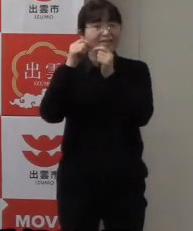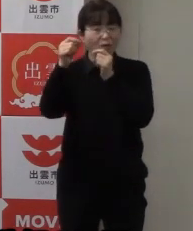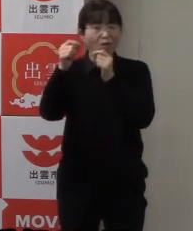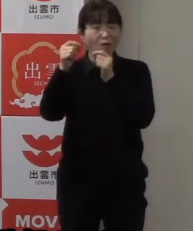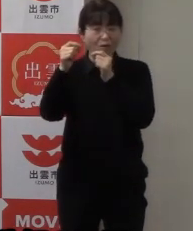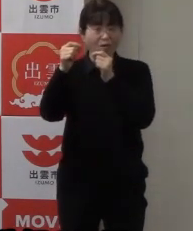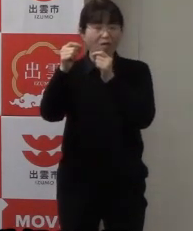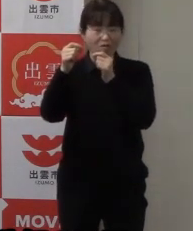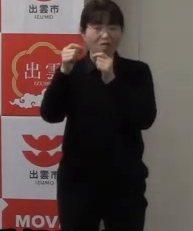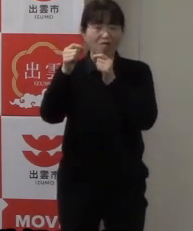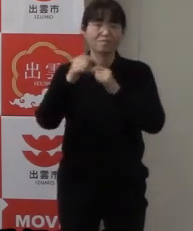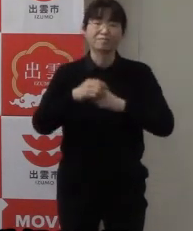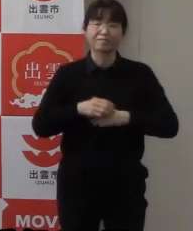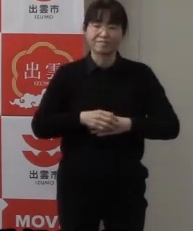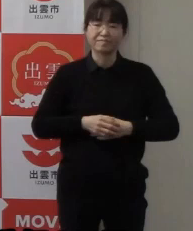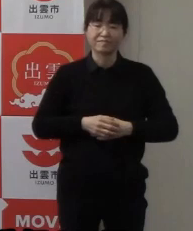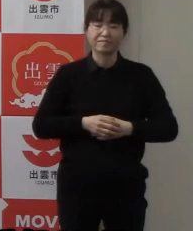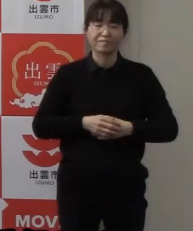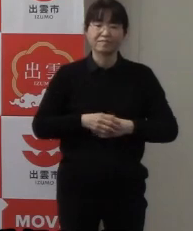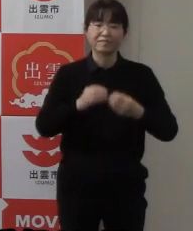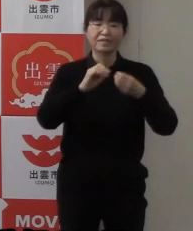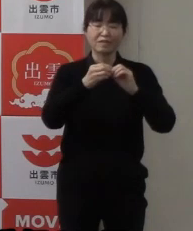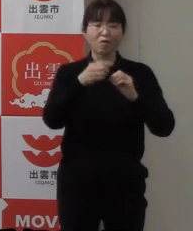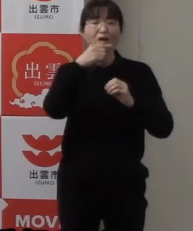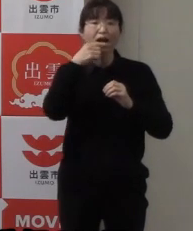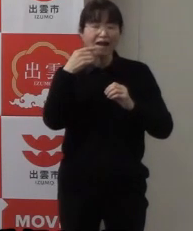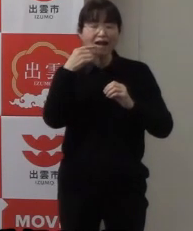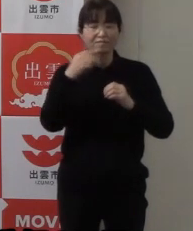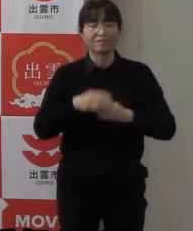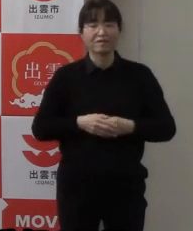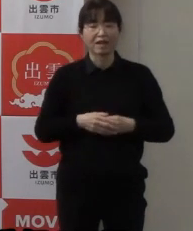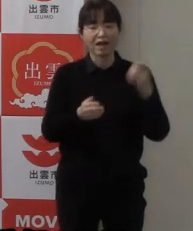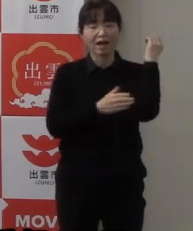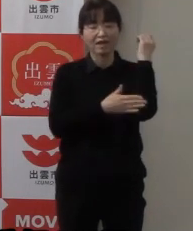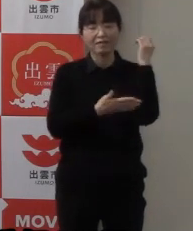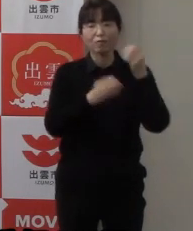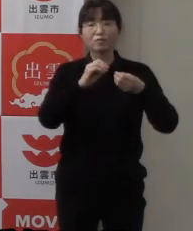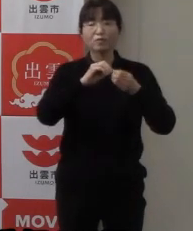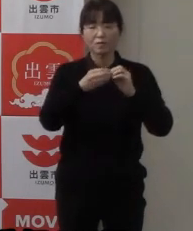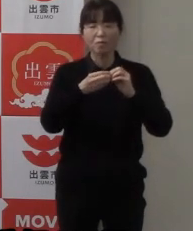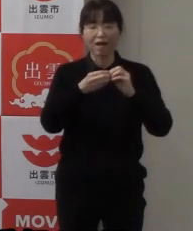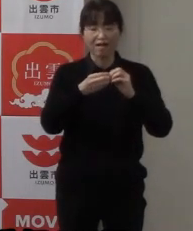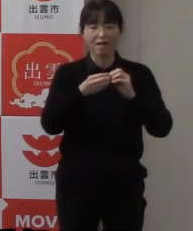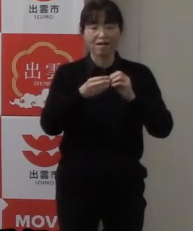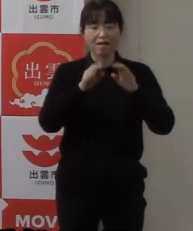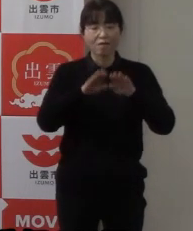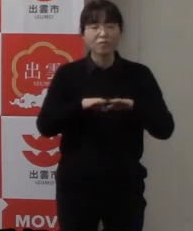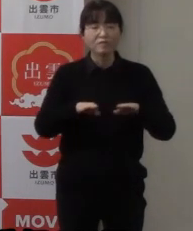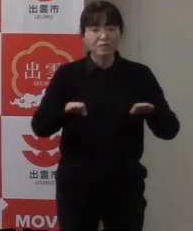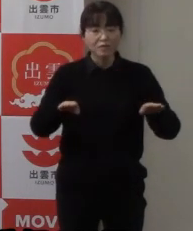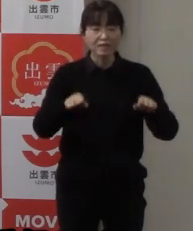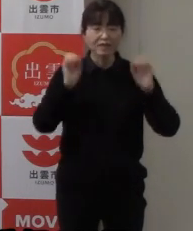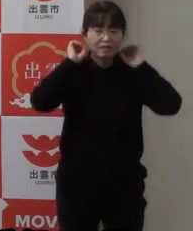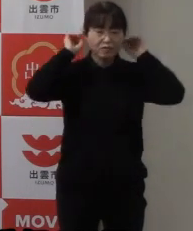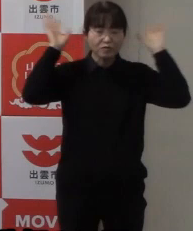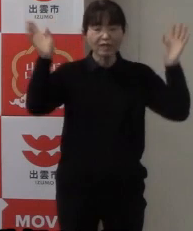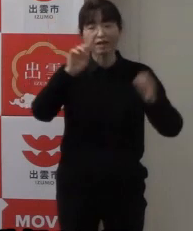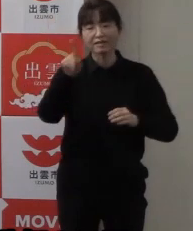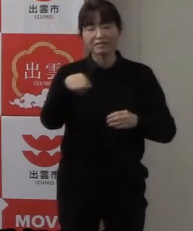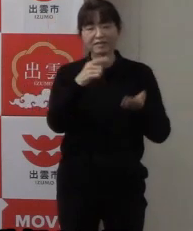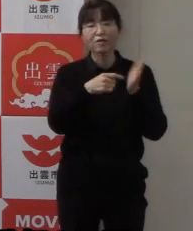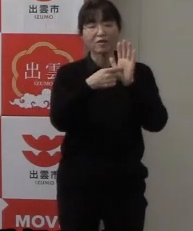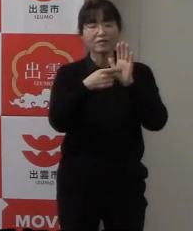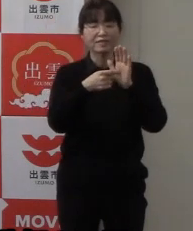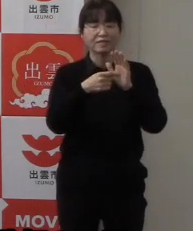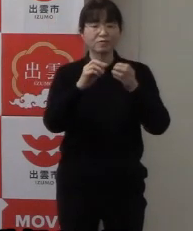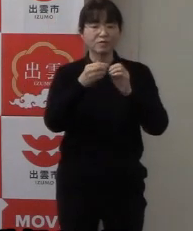い糸の赤色、またベースがですね、落ち着いたものであったりとか豊かな自然を表現する、まあ、